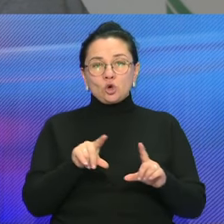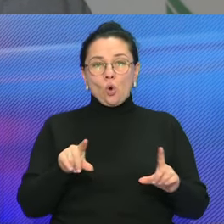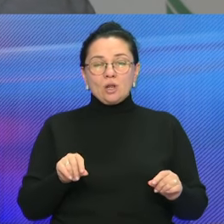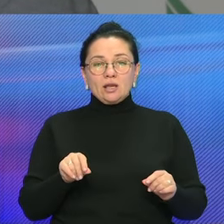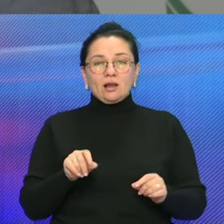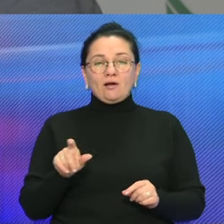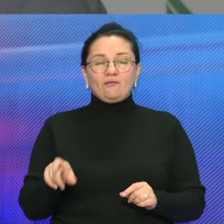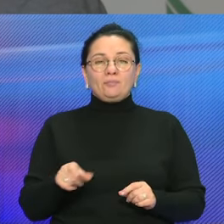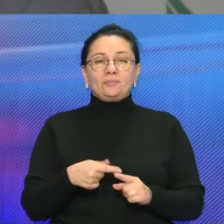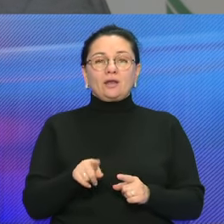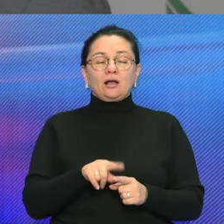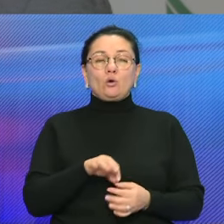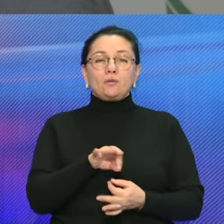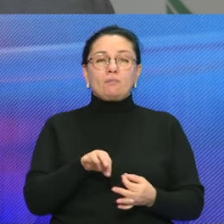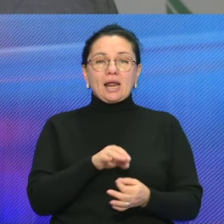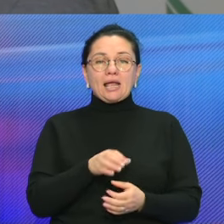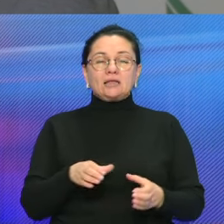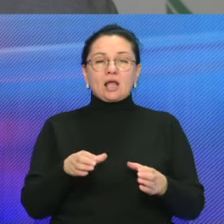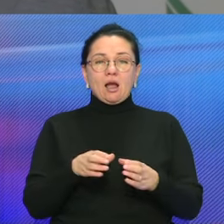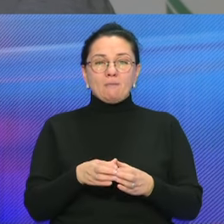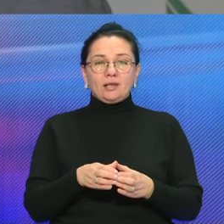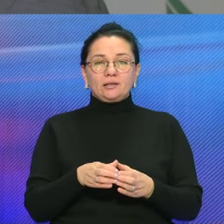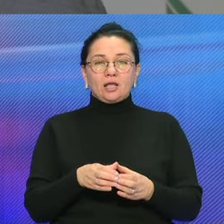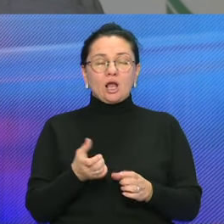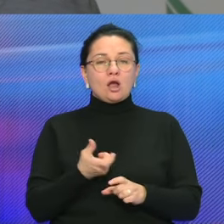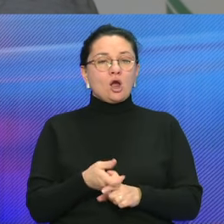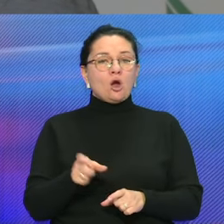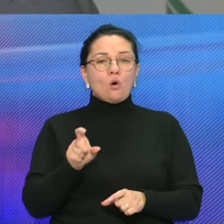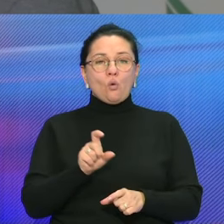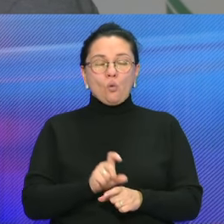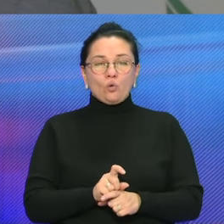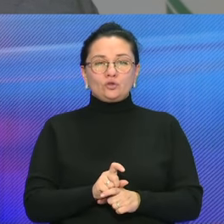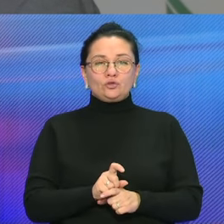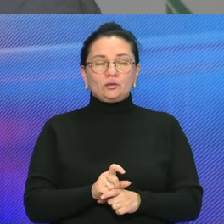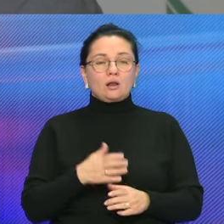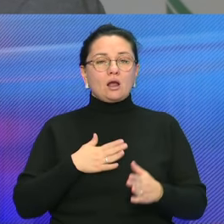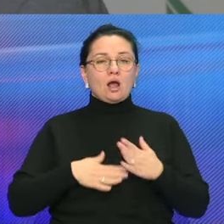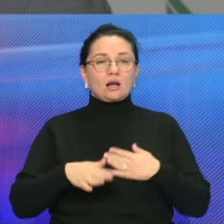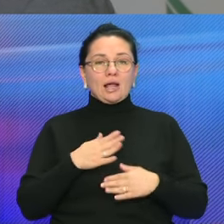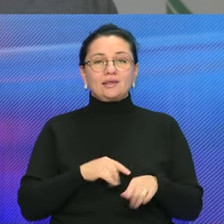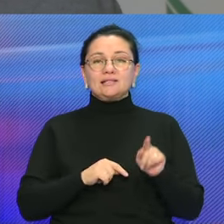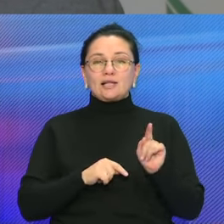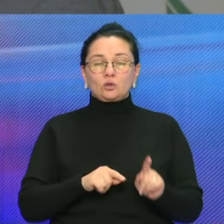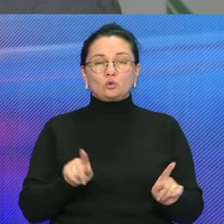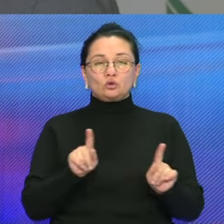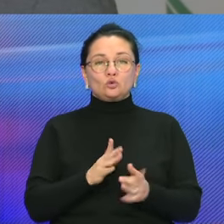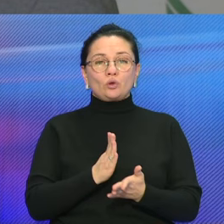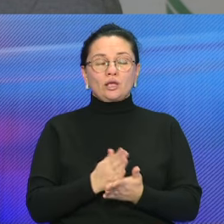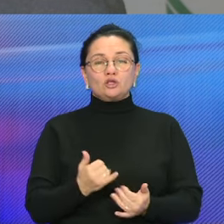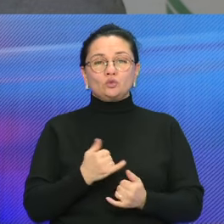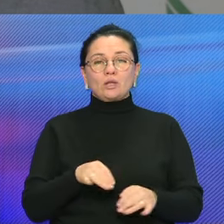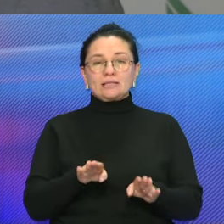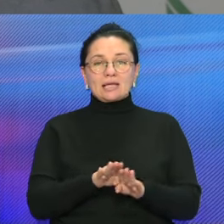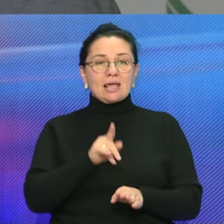команды, от своей проектной команды, конечно, очень радостно за то, что у нас есть такие молодые